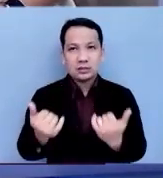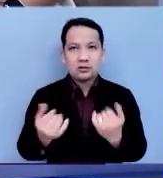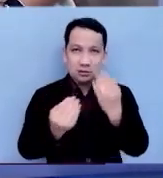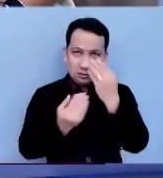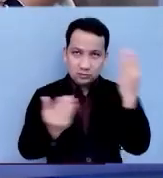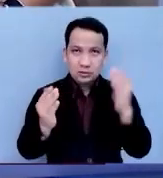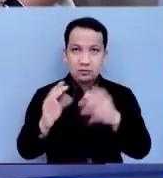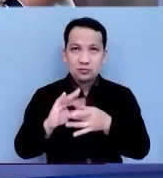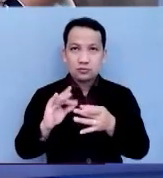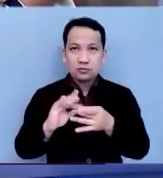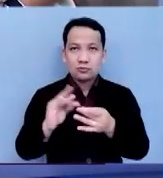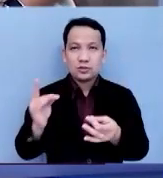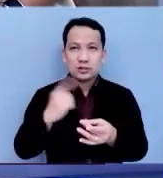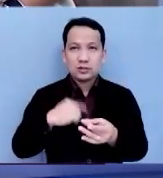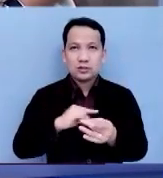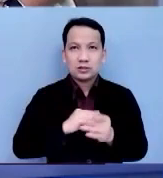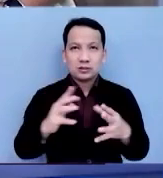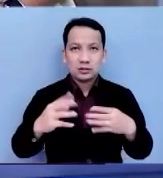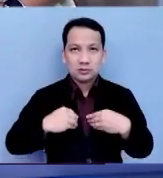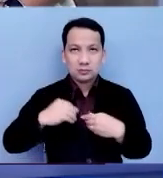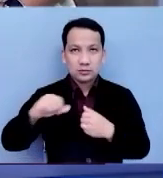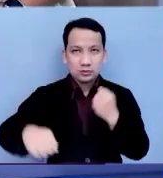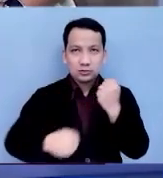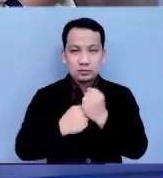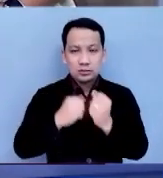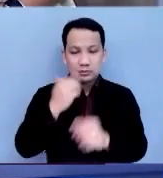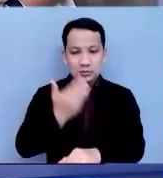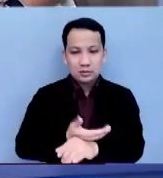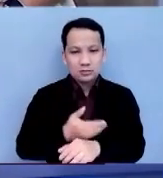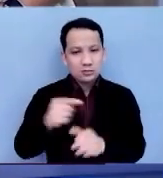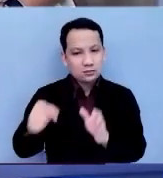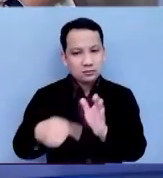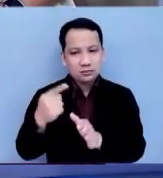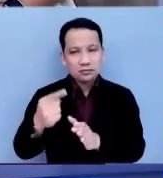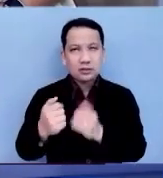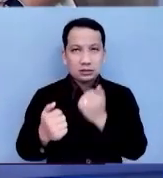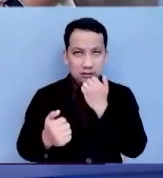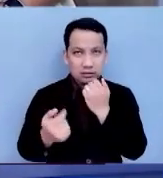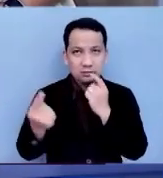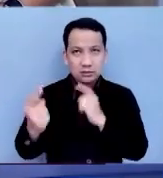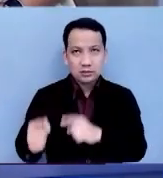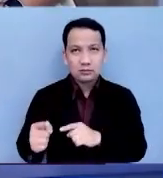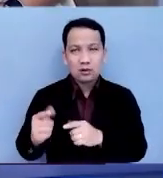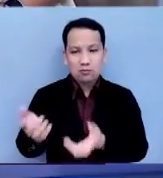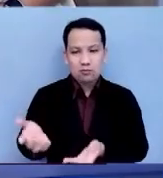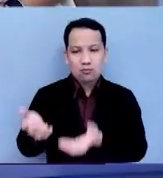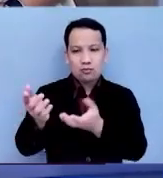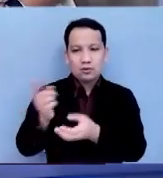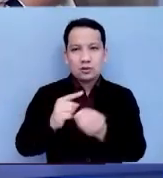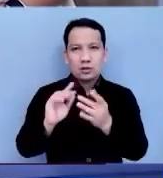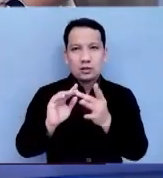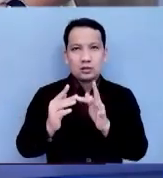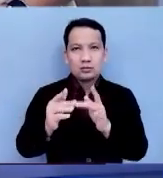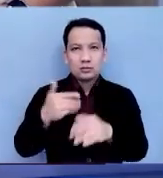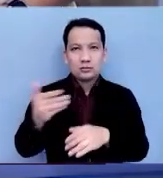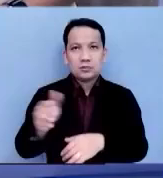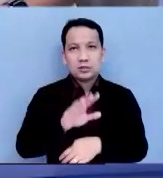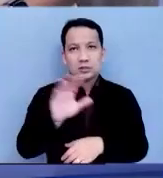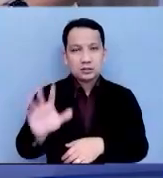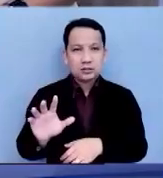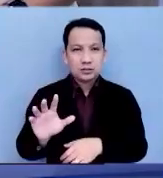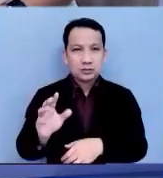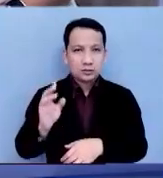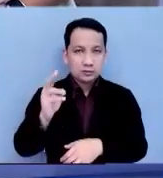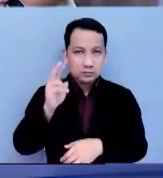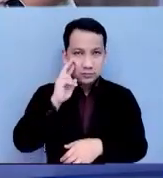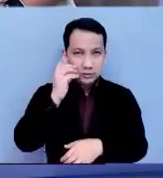ito ng pagtanggap at pagsuporta sa isang anak na minsang nagkamali. Hinangaan pa yan ang netizens. Nasa frontline ng balita niyan, si Faith Del